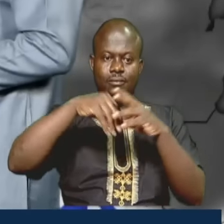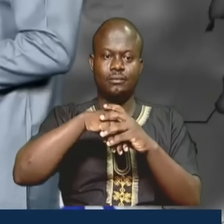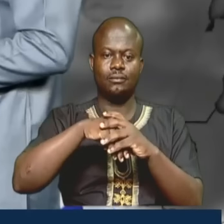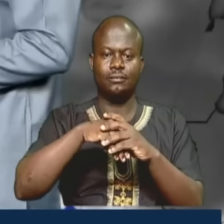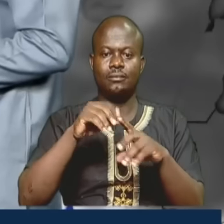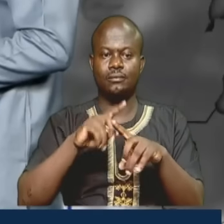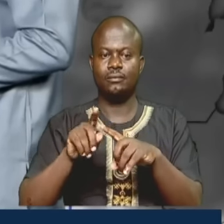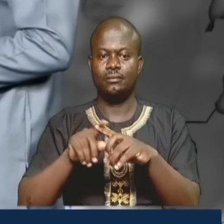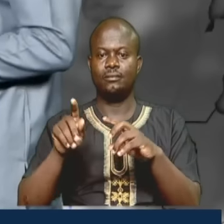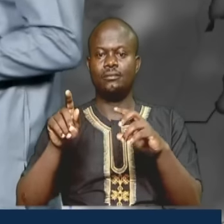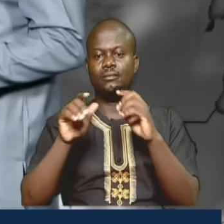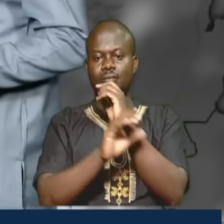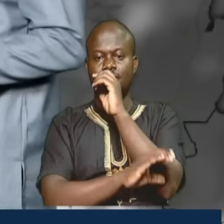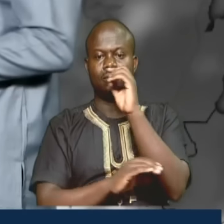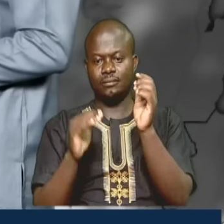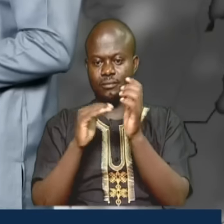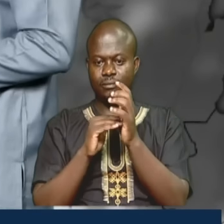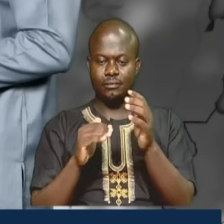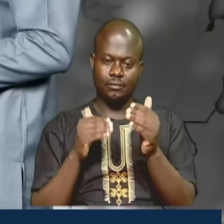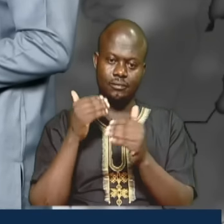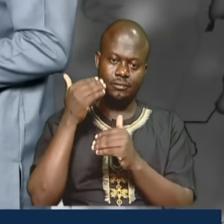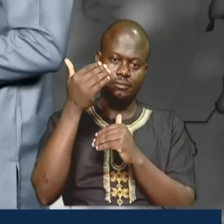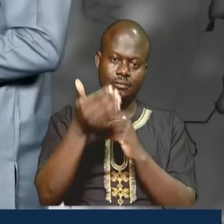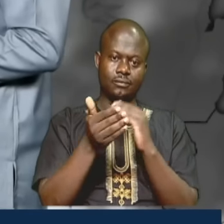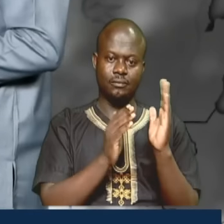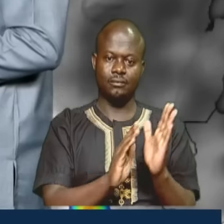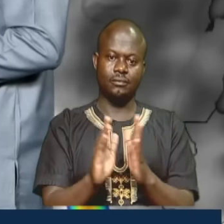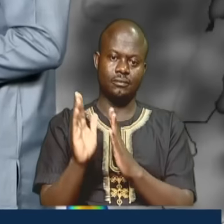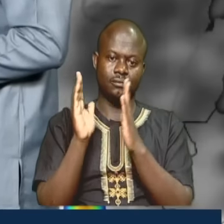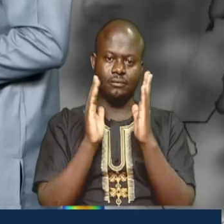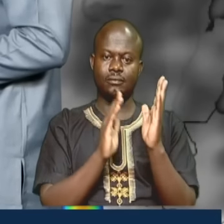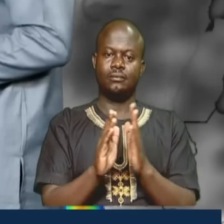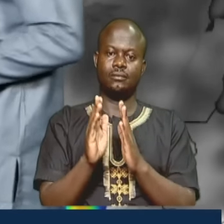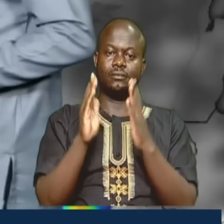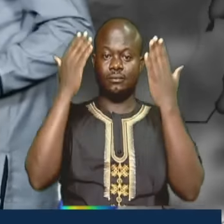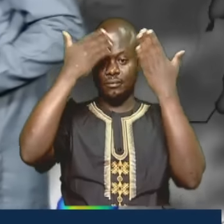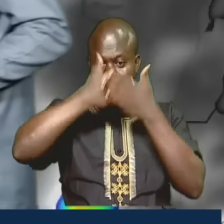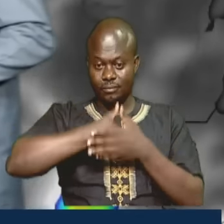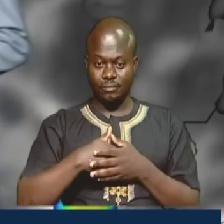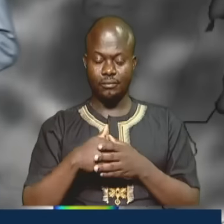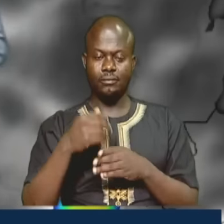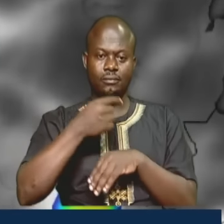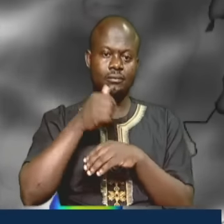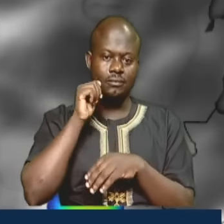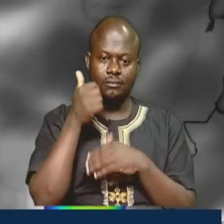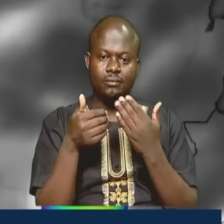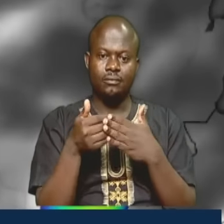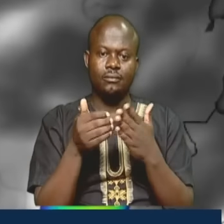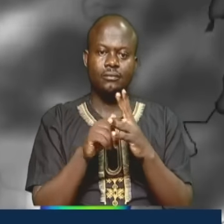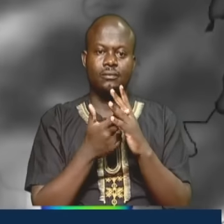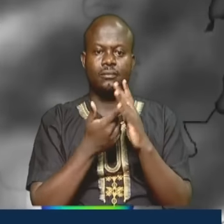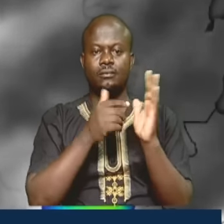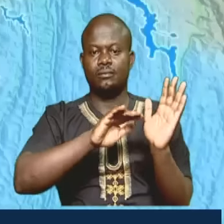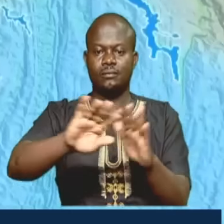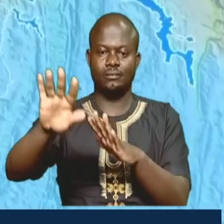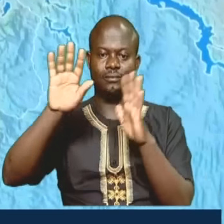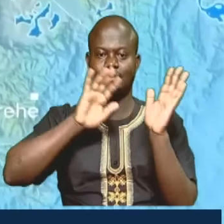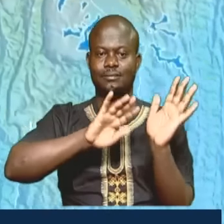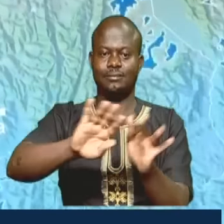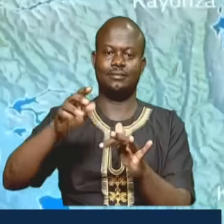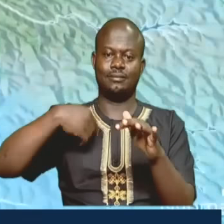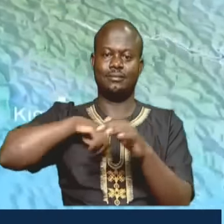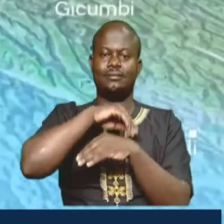byinshi by'igihugu, akaba ari n'uko kandi biteganyijwe muri iri joro. Ku munsi w'ejo duhereye ku miyaga,